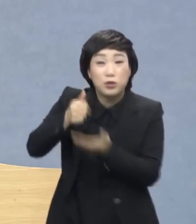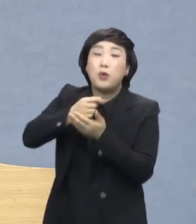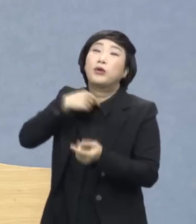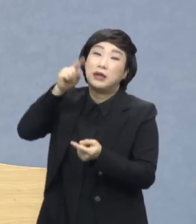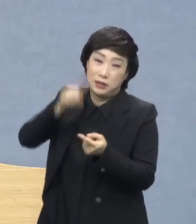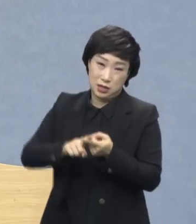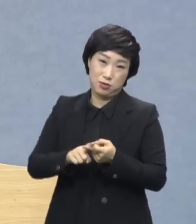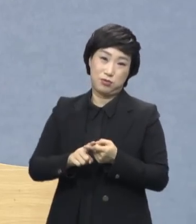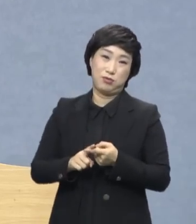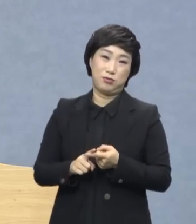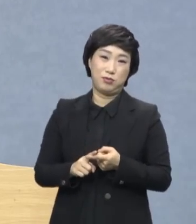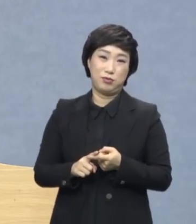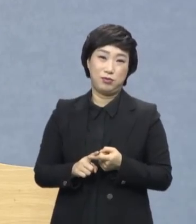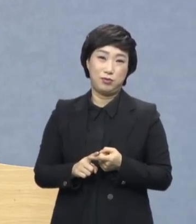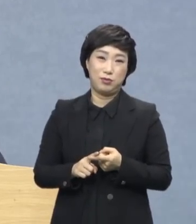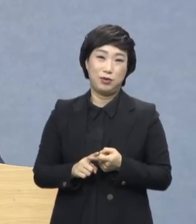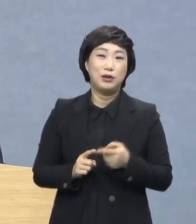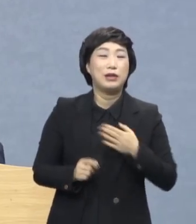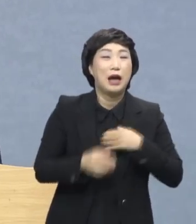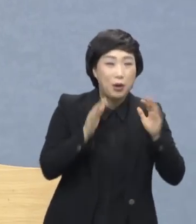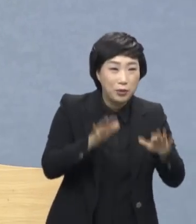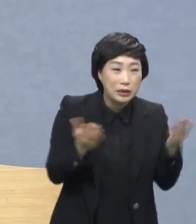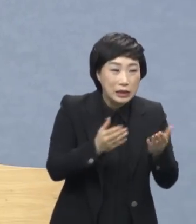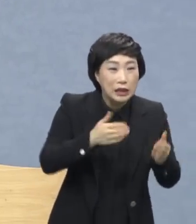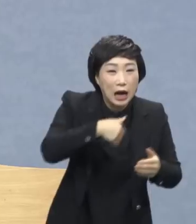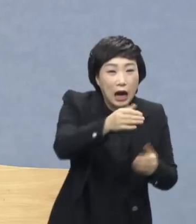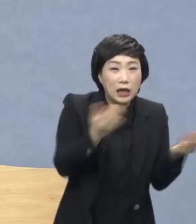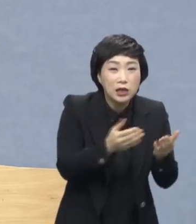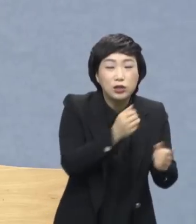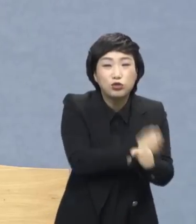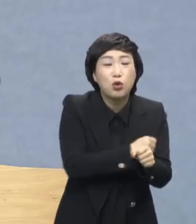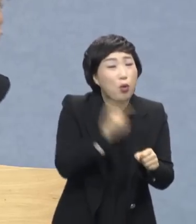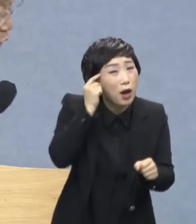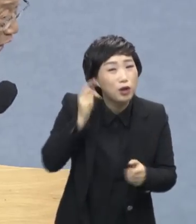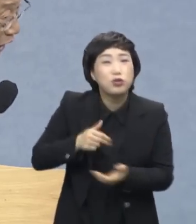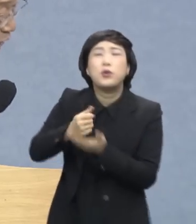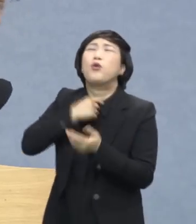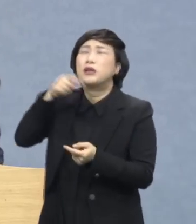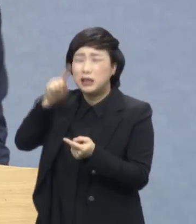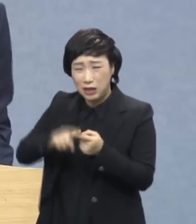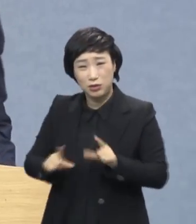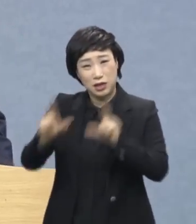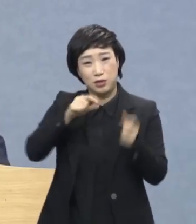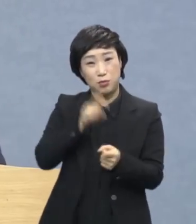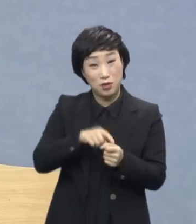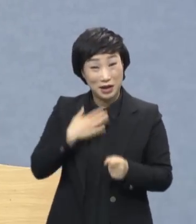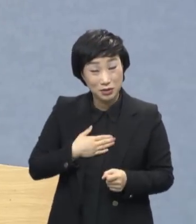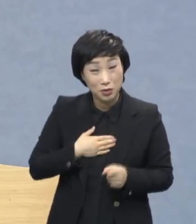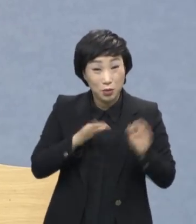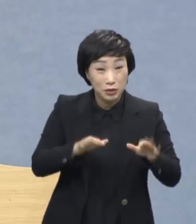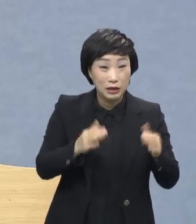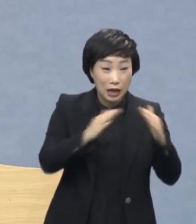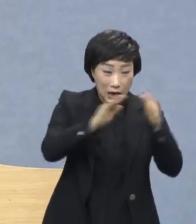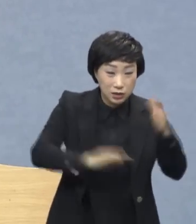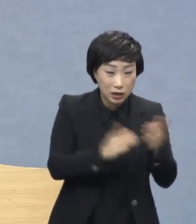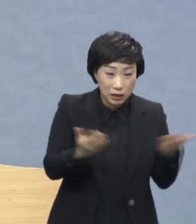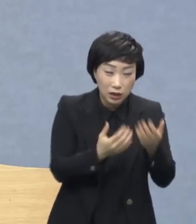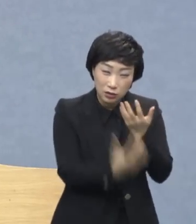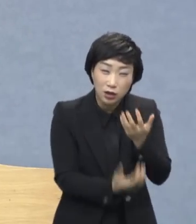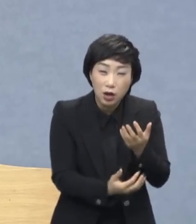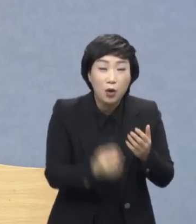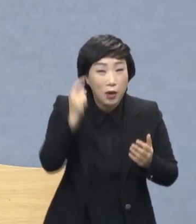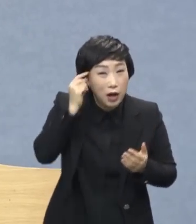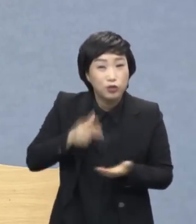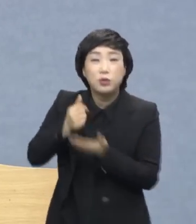되기 위하여. 내가 오늘 직장에 가는 것도 주님 원대로 되기를 위하여. 내가 오늘 집에서 가사 이런 것도